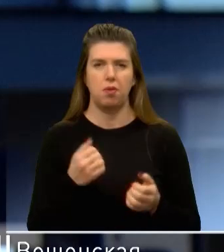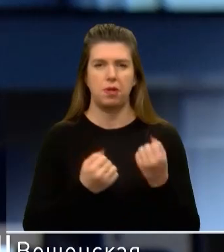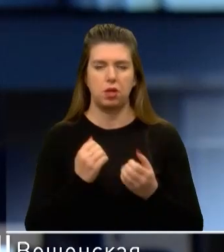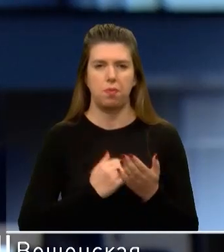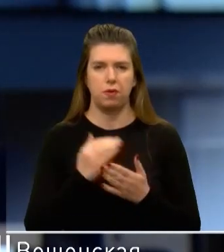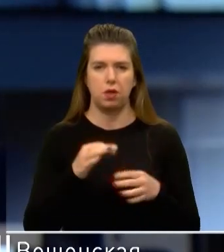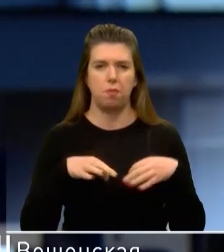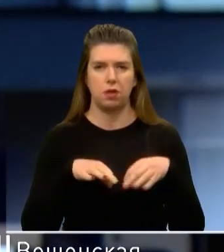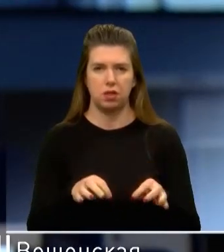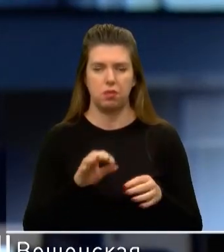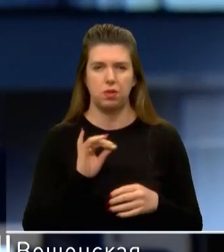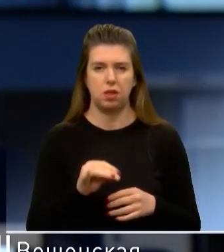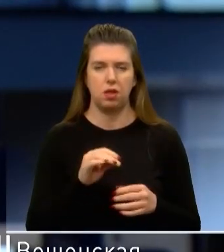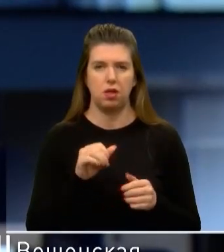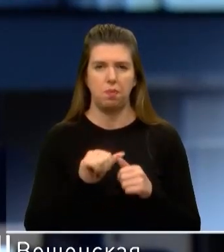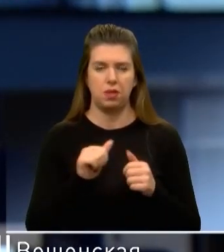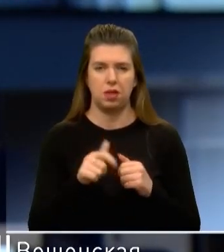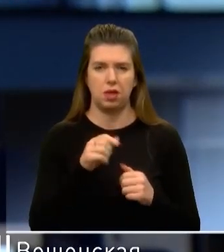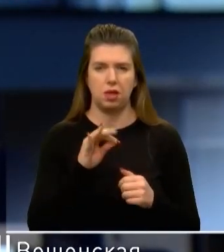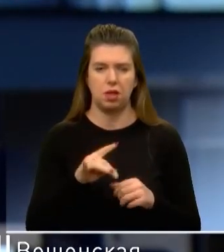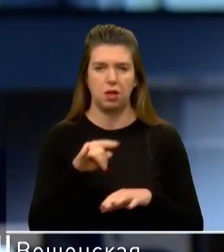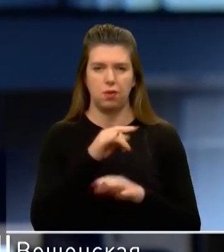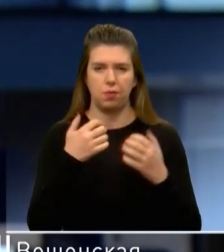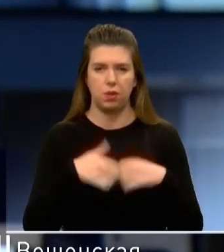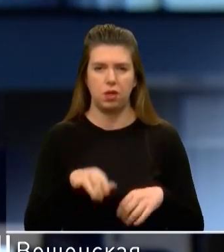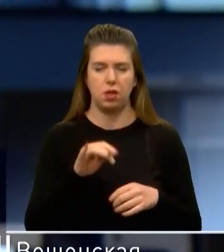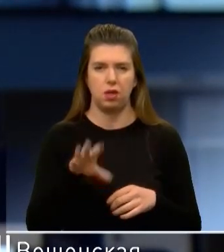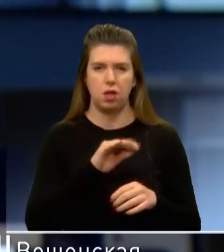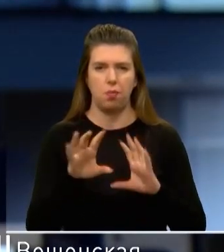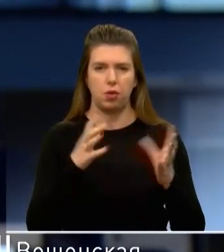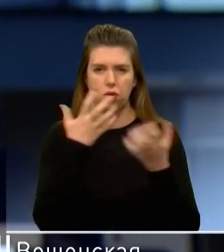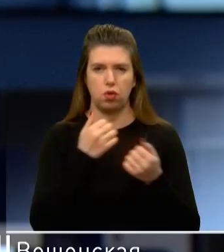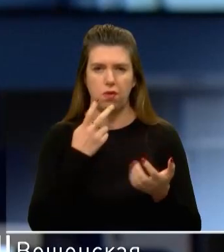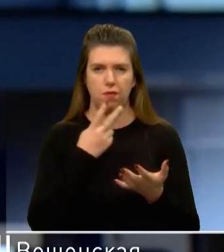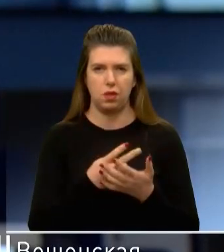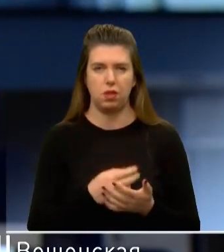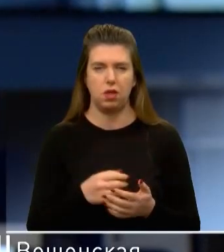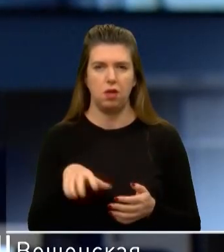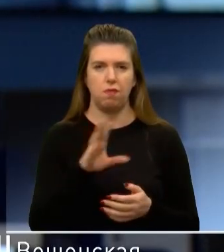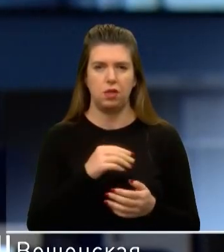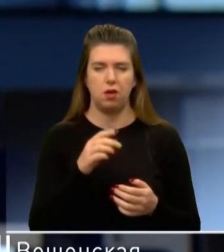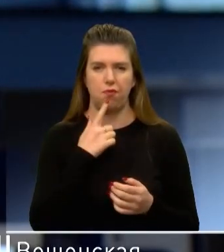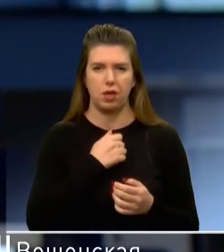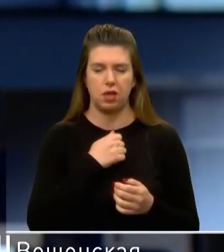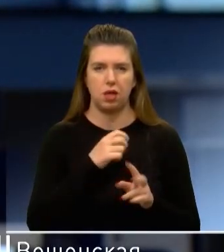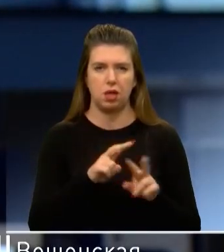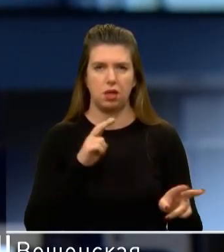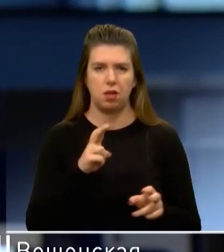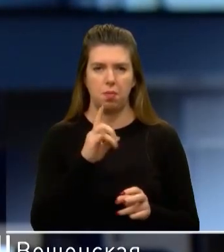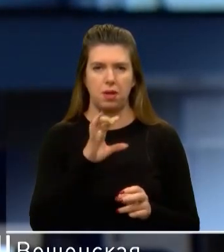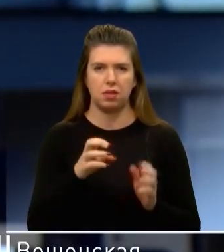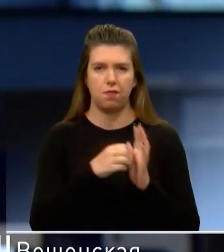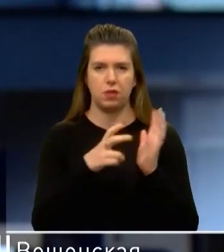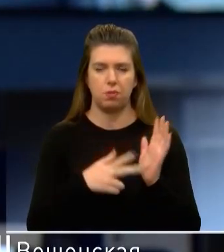повышенной проходимости бензогенераторы квадрокоптеры и приборы ночного видения Донские бойцы отрядов Барс